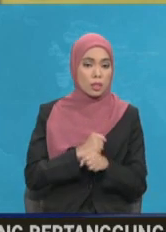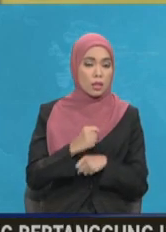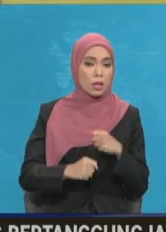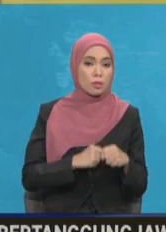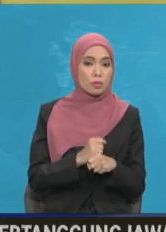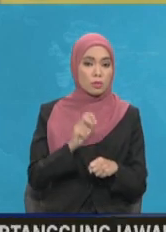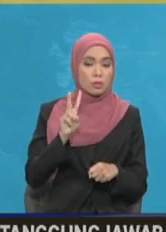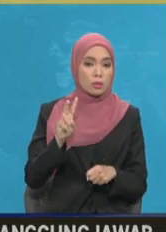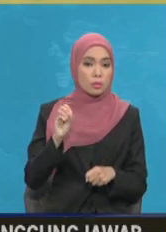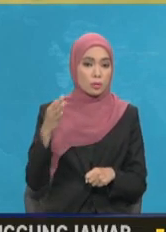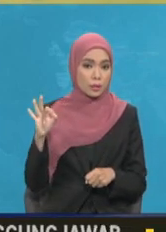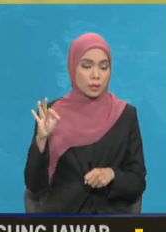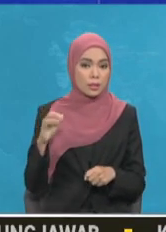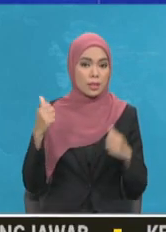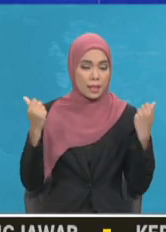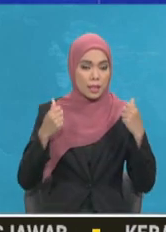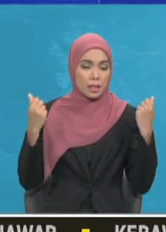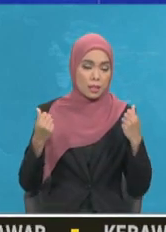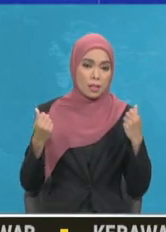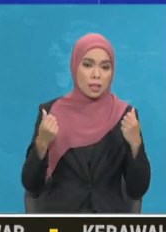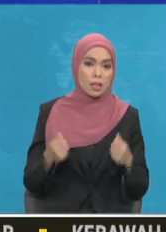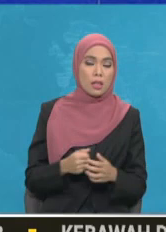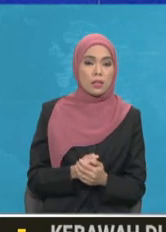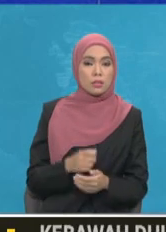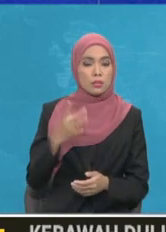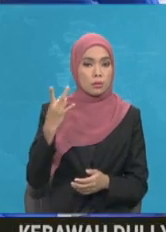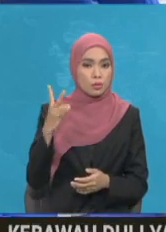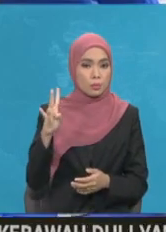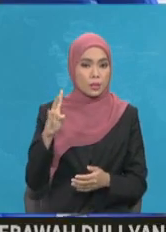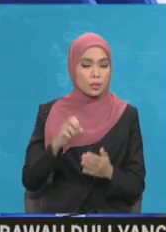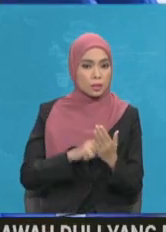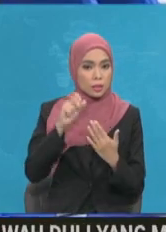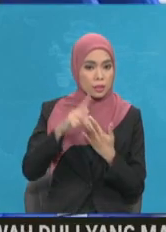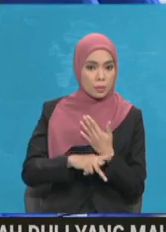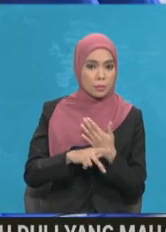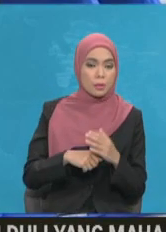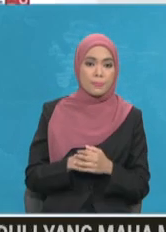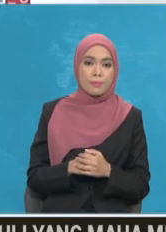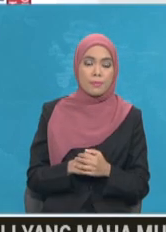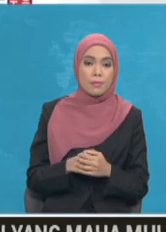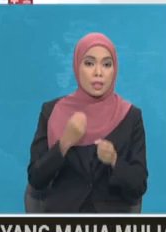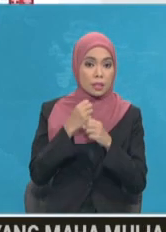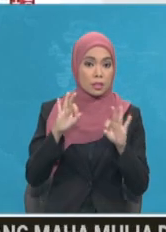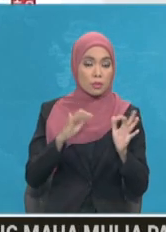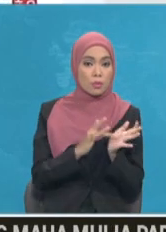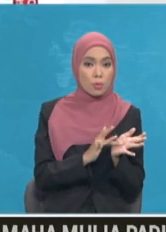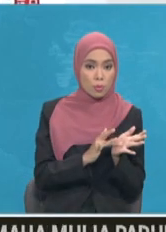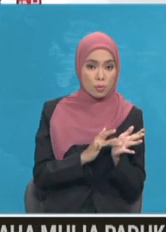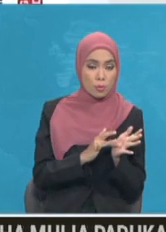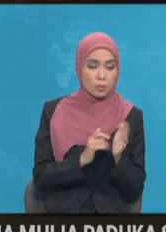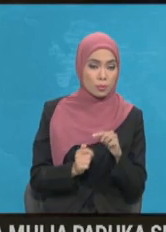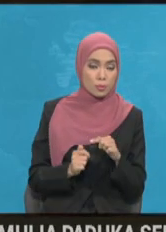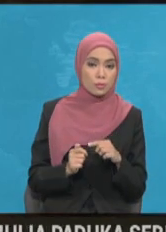dan diraihkan setiap 17 september tema sambutan pada tahun ini keselamatan ubah-ubatan dengan slogan obat-obatan